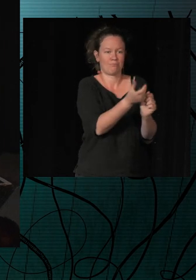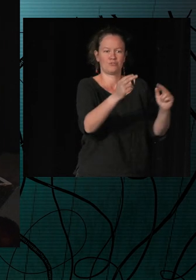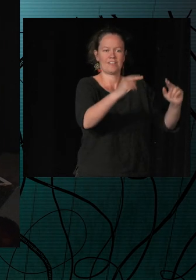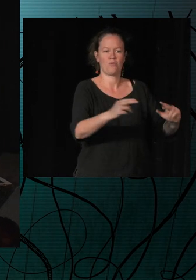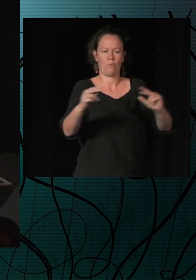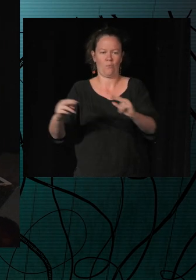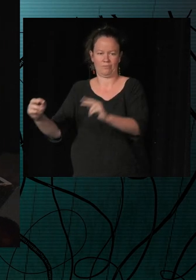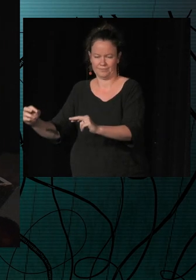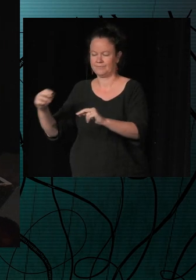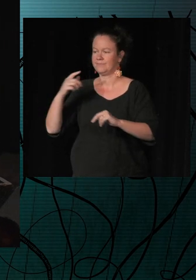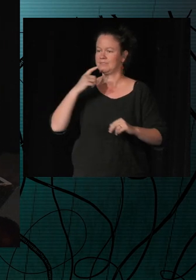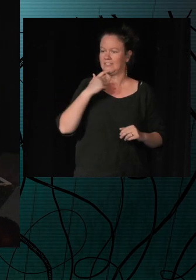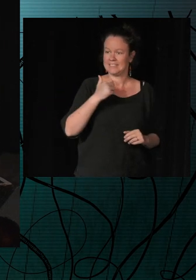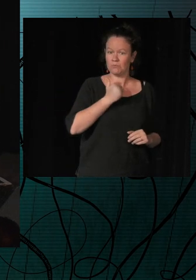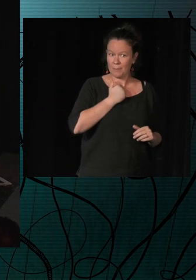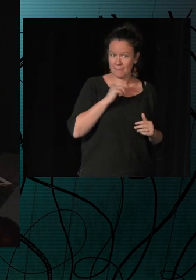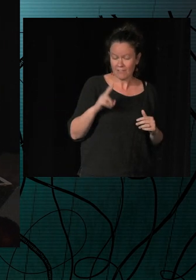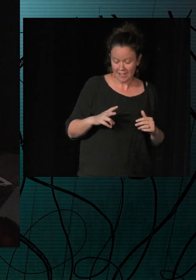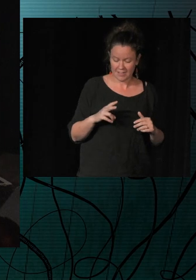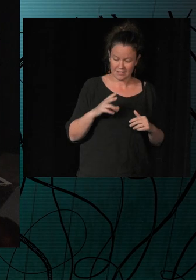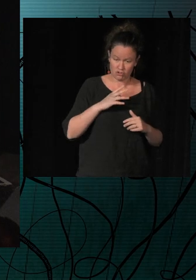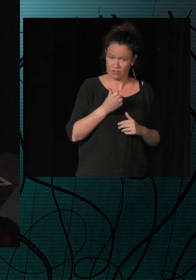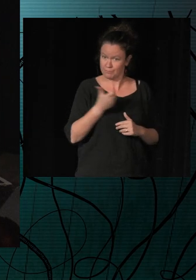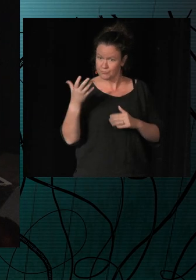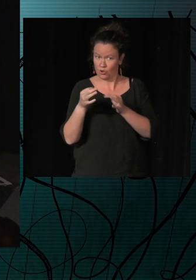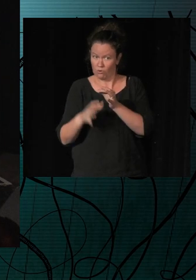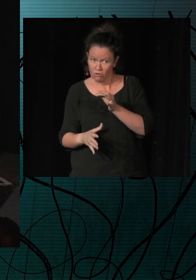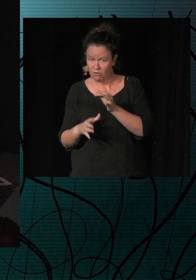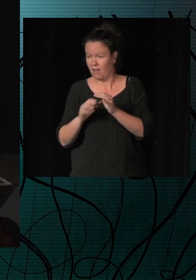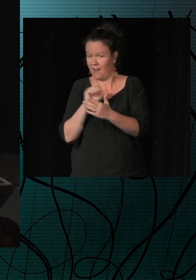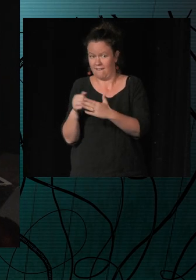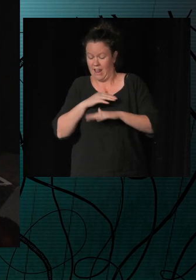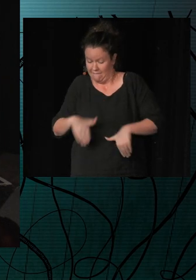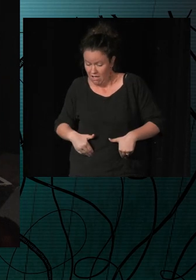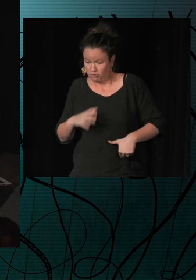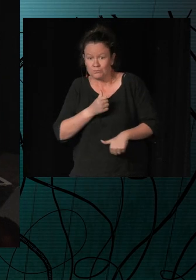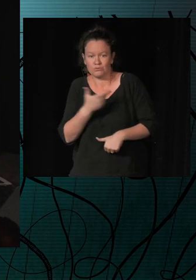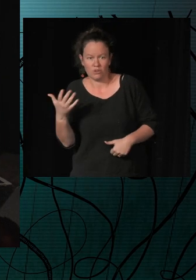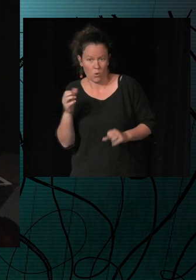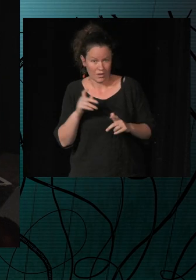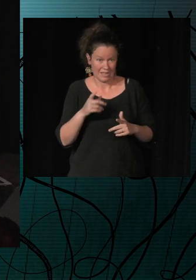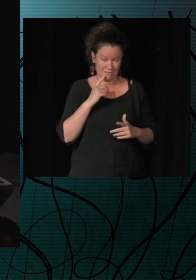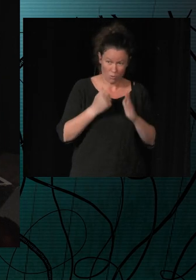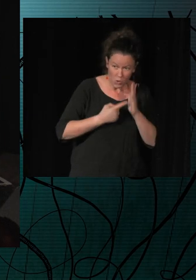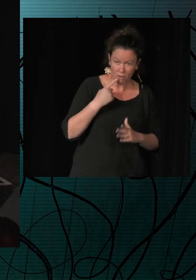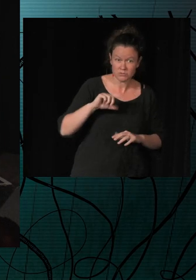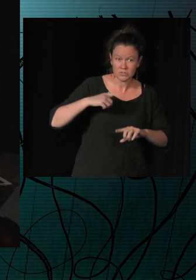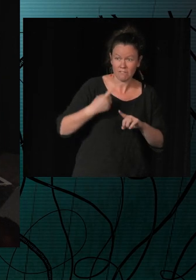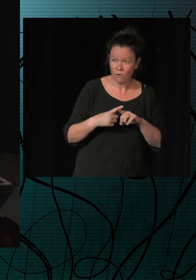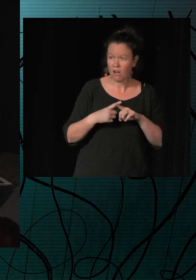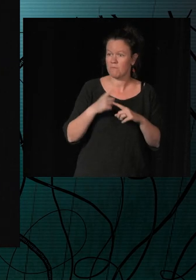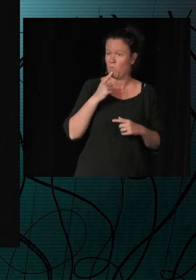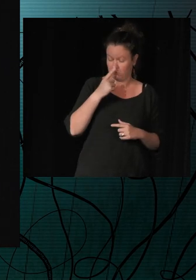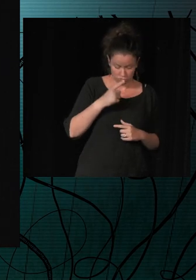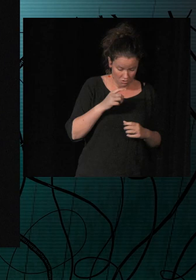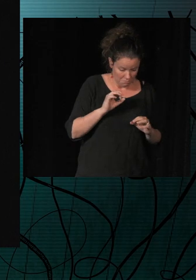le jeu d'une façon différente que je le ferais d'instinct parce que en plus à plus forte raison sur la peur ou c'est quelque chose justement de très instinctif et de très personnel et de très